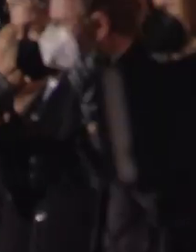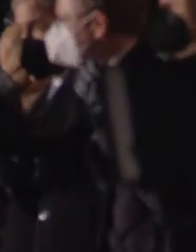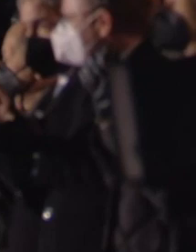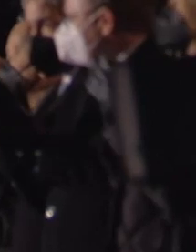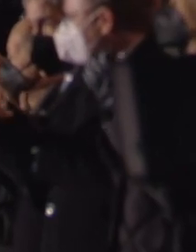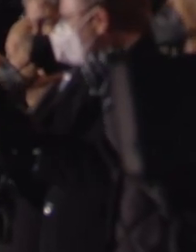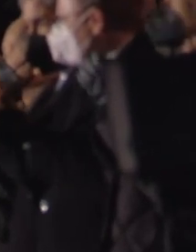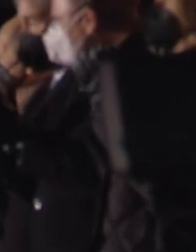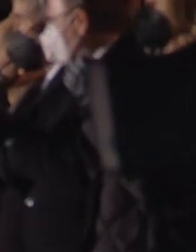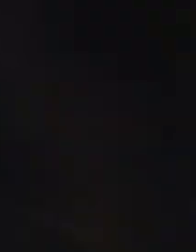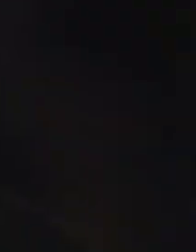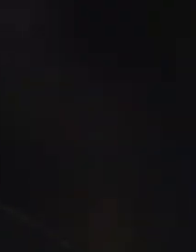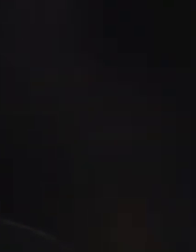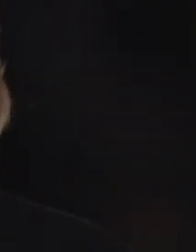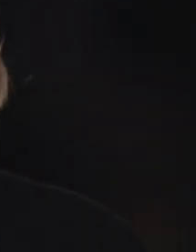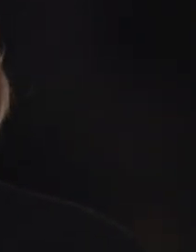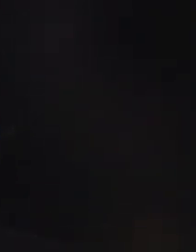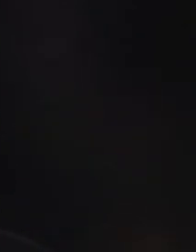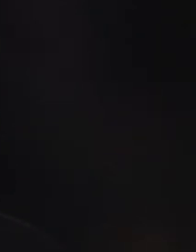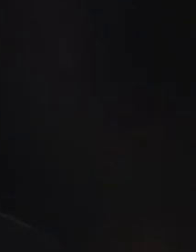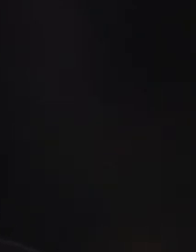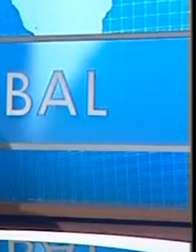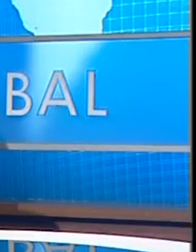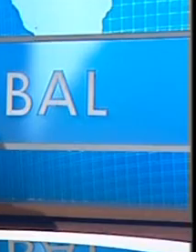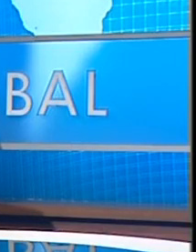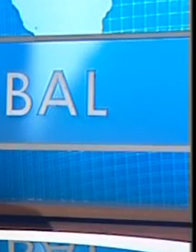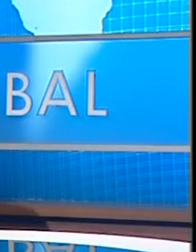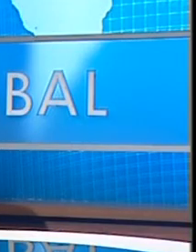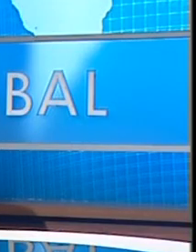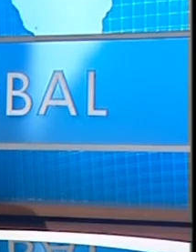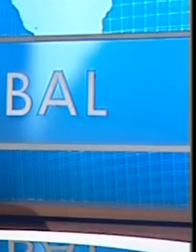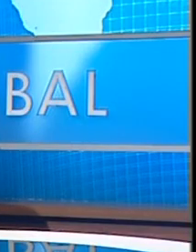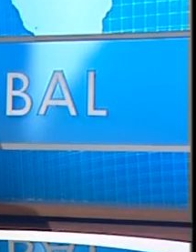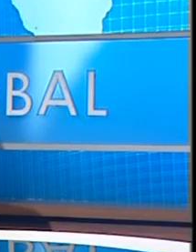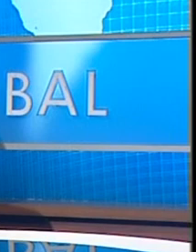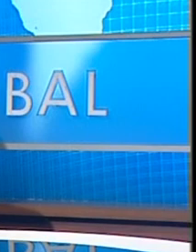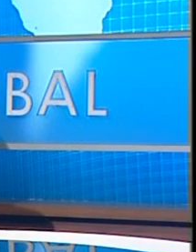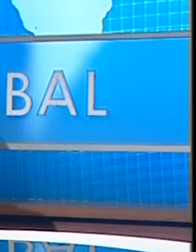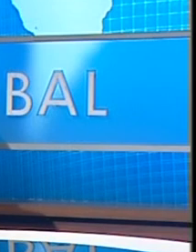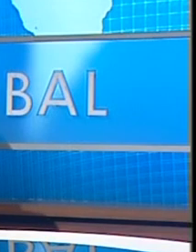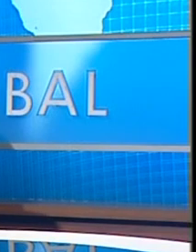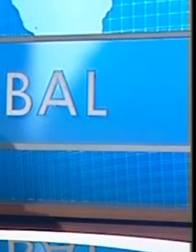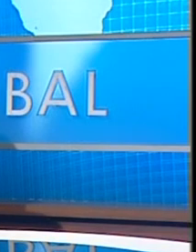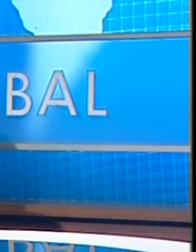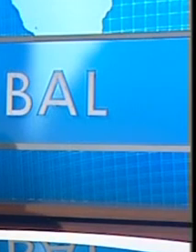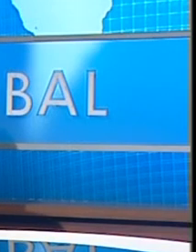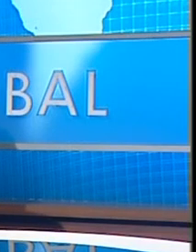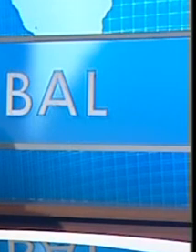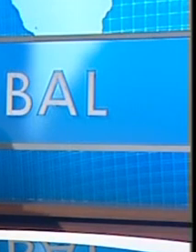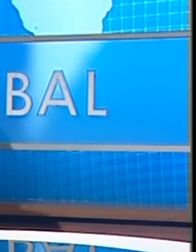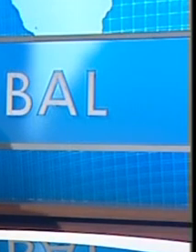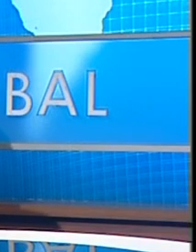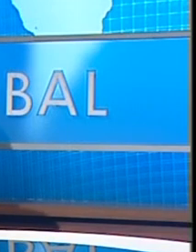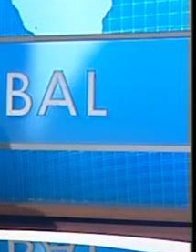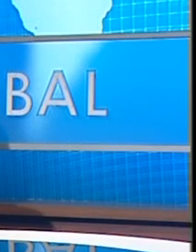pamtiti 16 godina vladavine njemačke kancelarke. Poštovani gledaoci, budite i večeras uz Global u